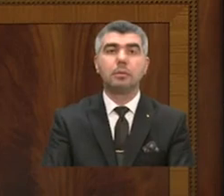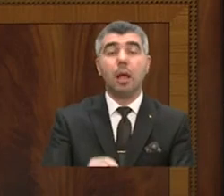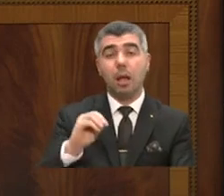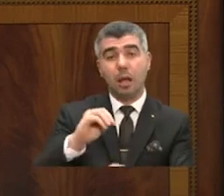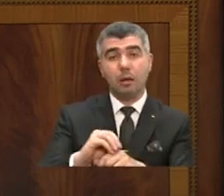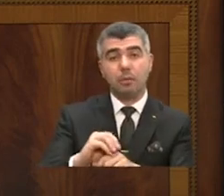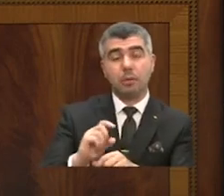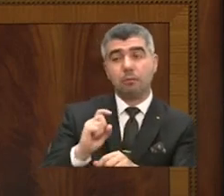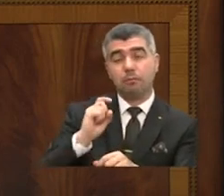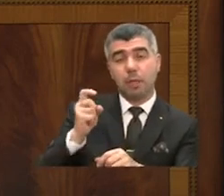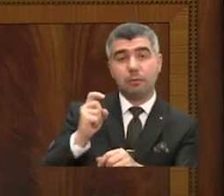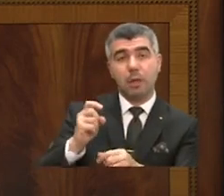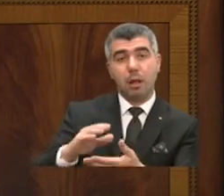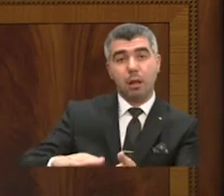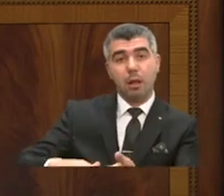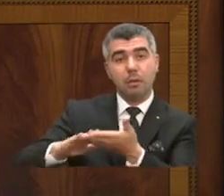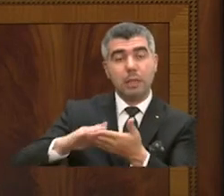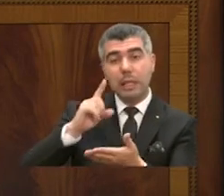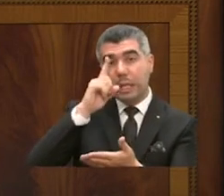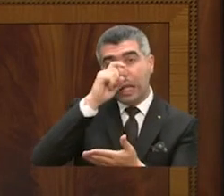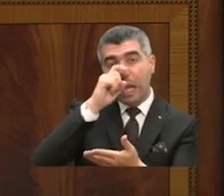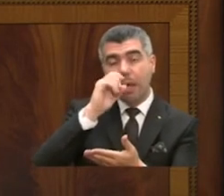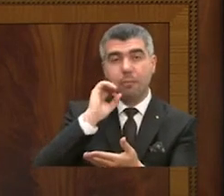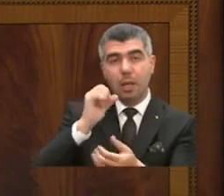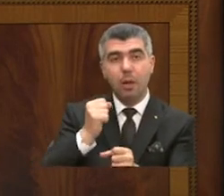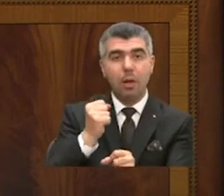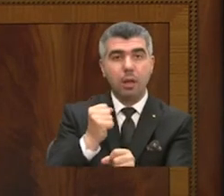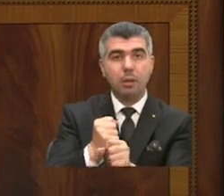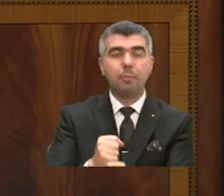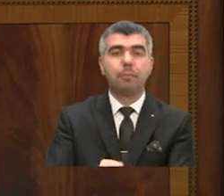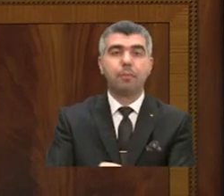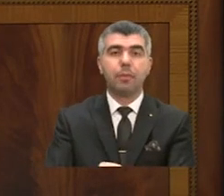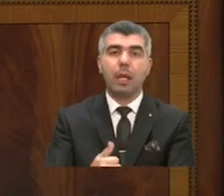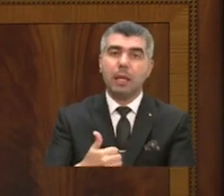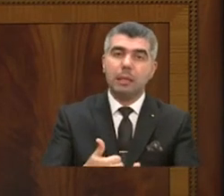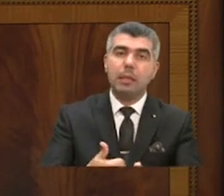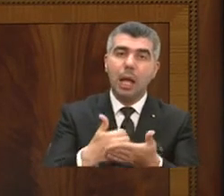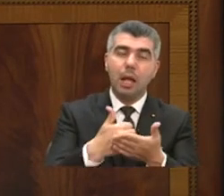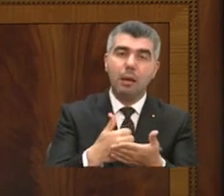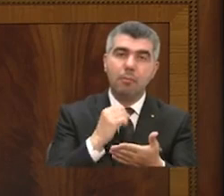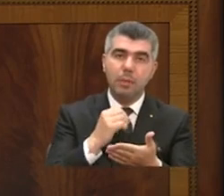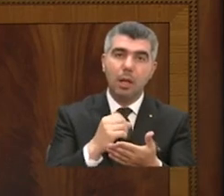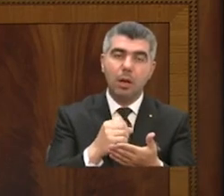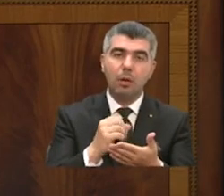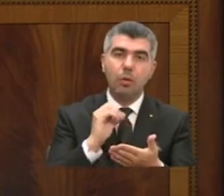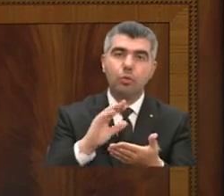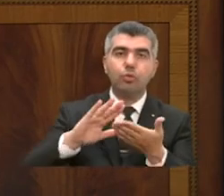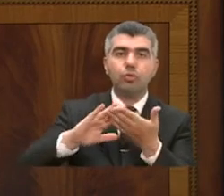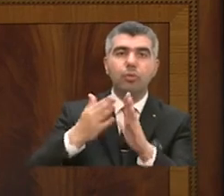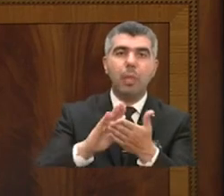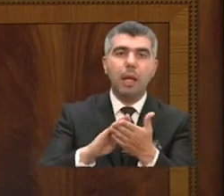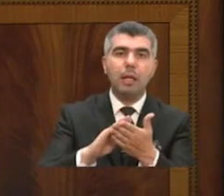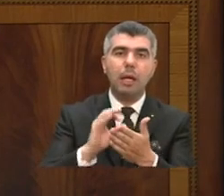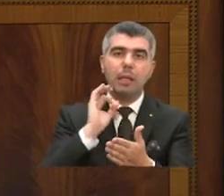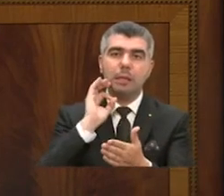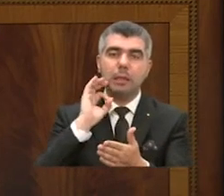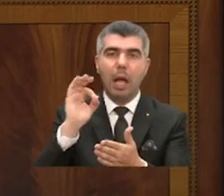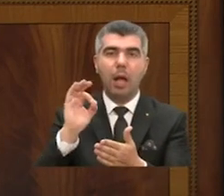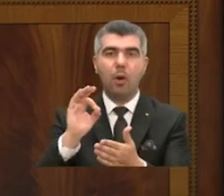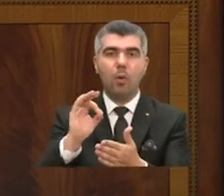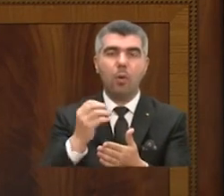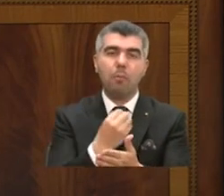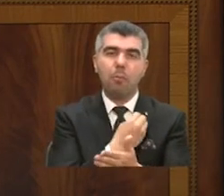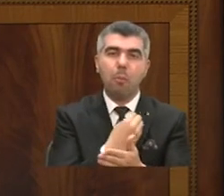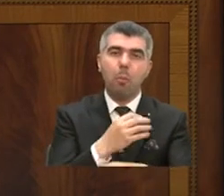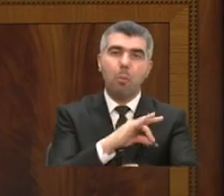التعويض عن المخاطر المهنية، دعم مؤسسة الحسن الثاني للنهوض بالأعمال الاجتماعية